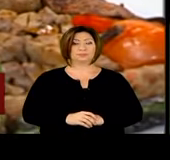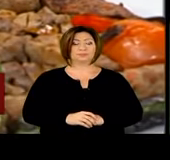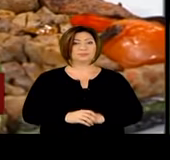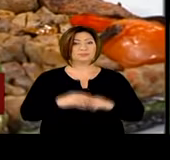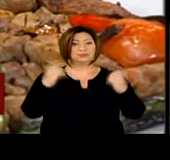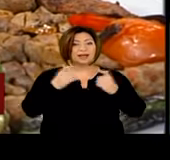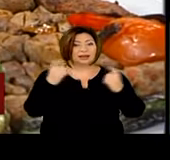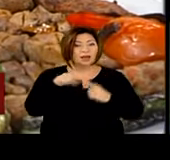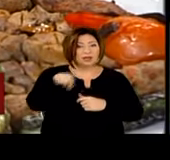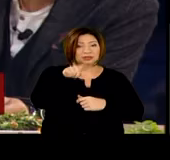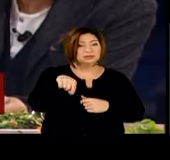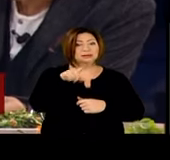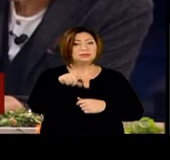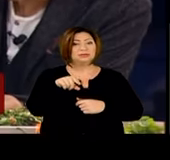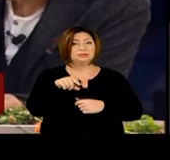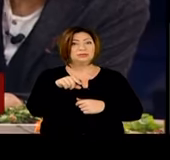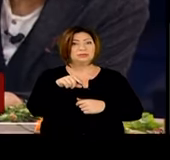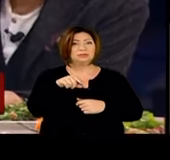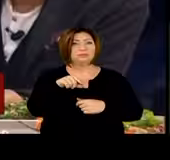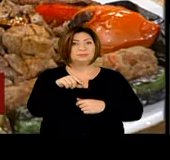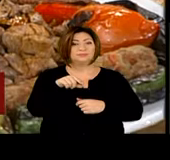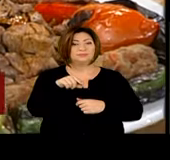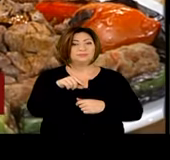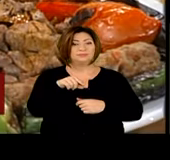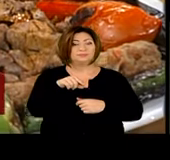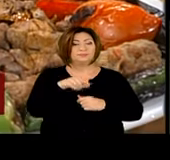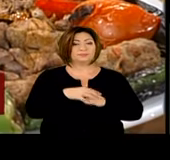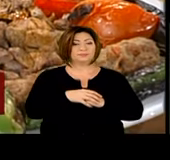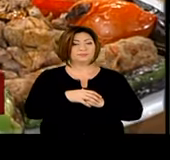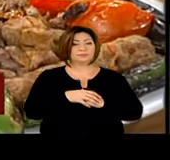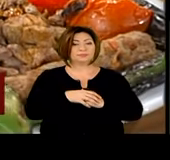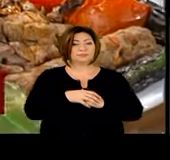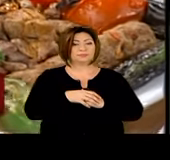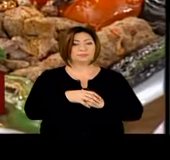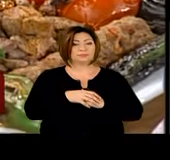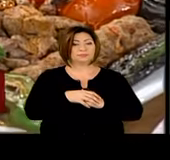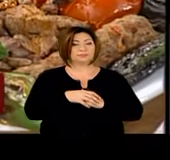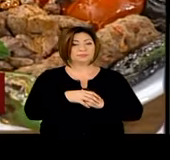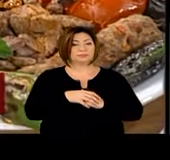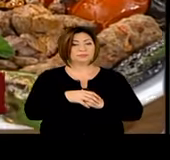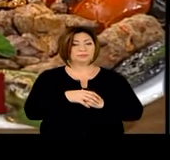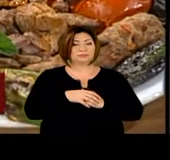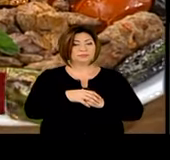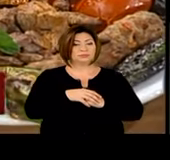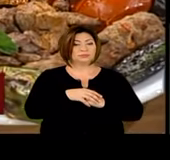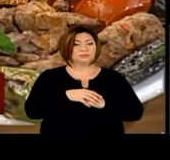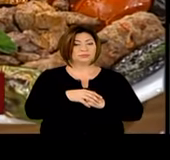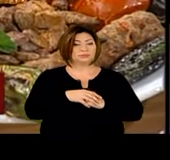Hmm. Neredeki dilber dudağı dediğiniz şimdi? Şurada bunun altında pardon. Şurada bunun altında